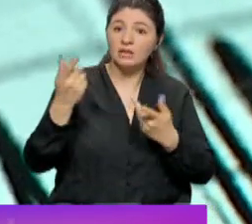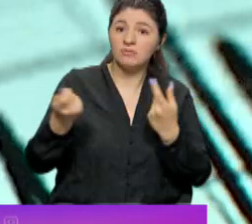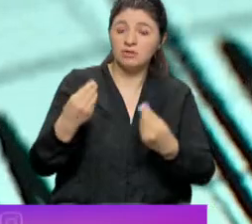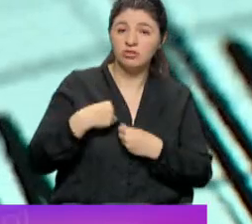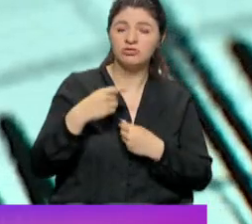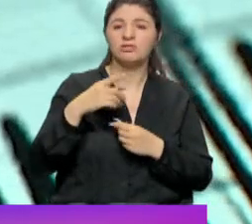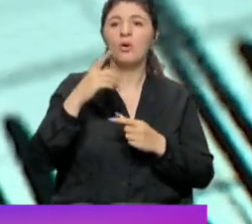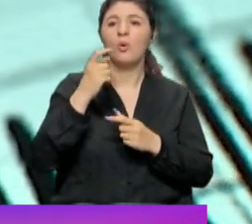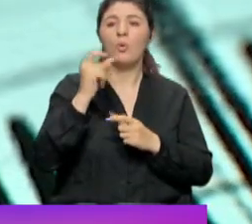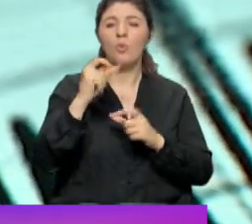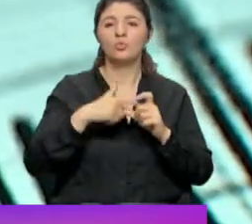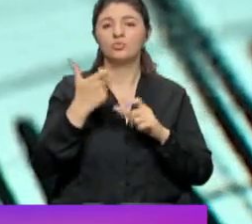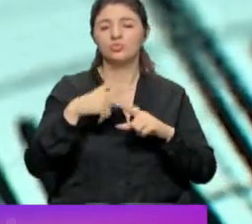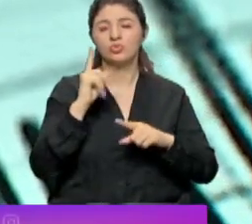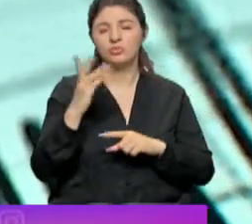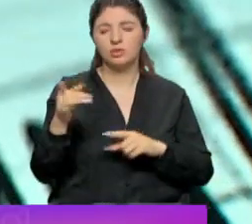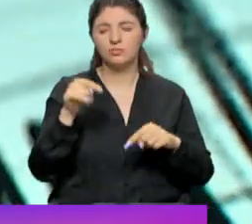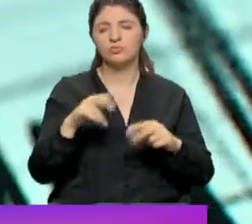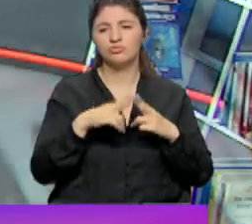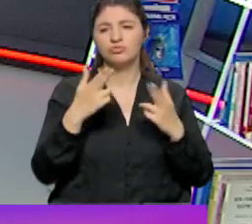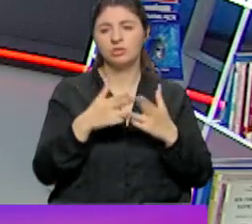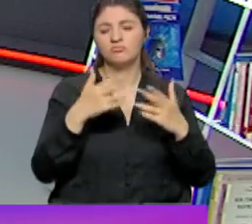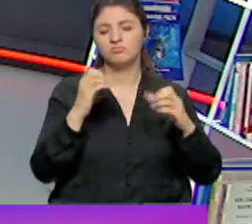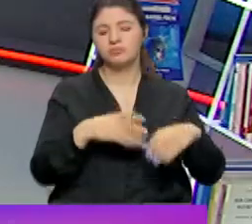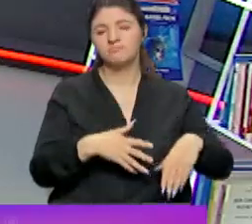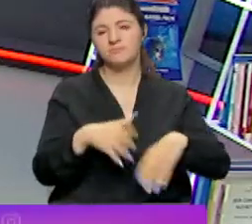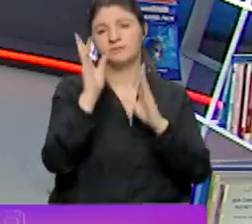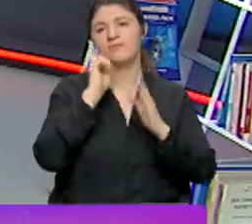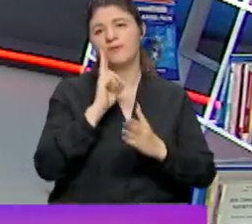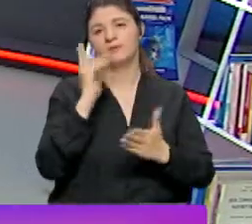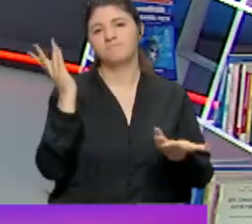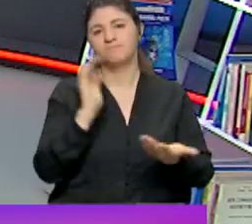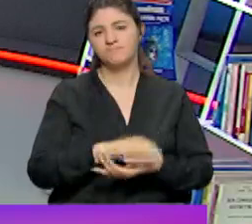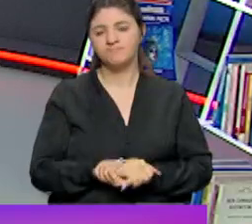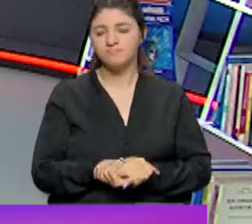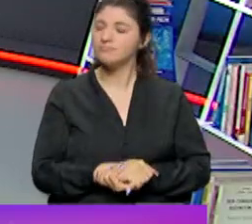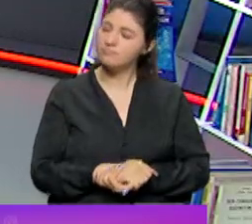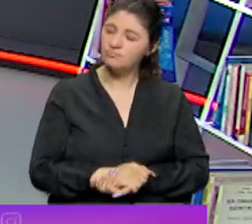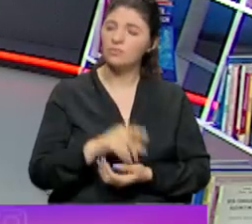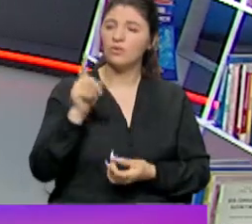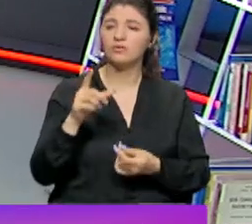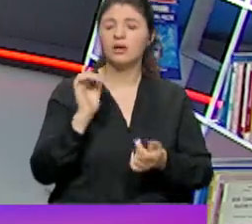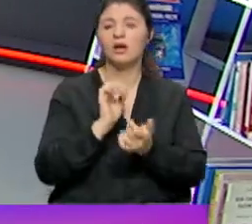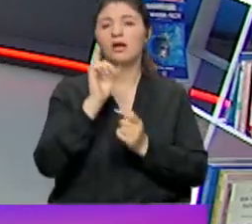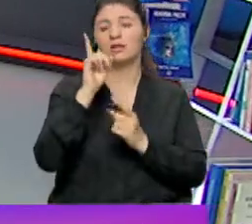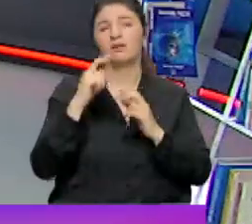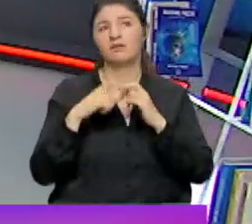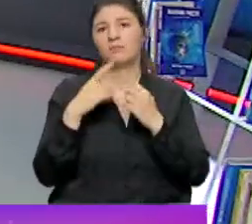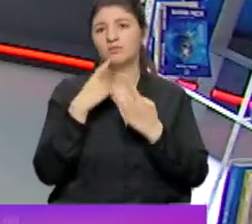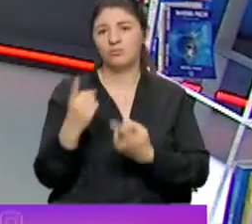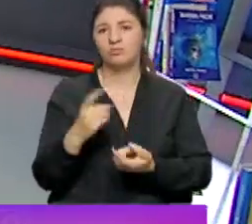çalışan Oğuz Gündoğdu hocamız da bu dünyadan göçüp gitti Efendim onu da Allah'tan rahmet